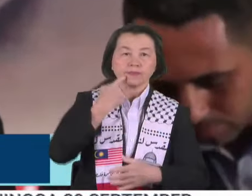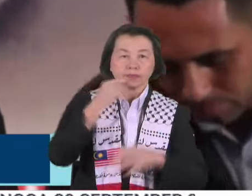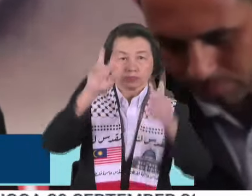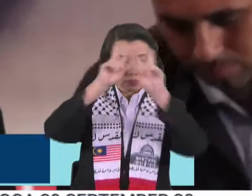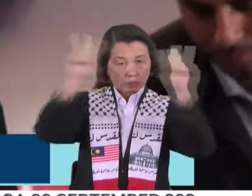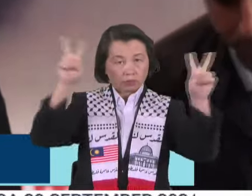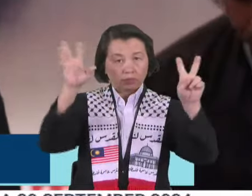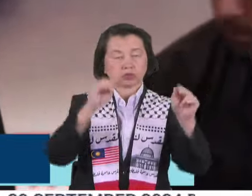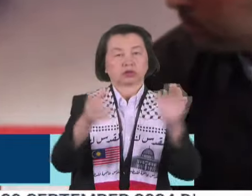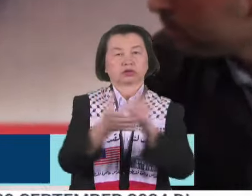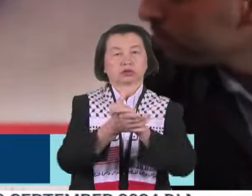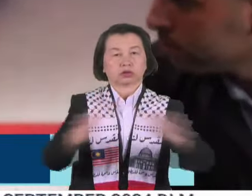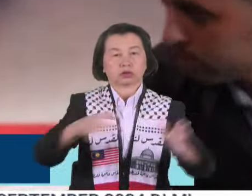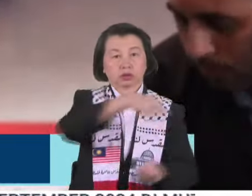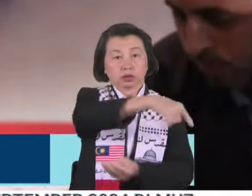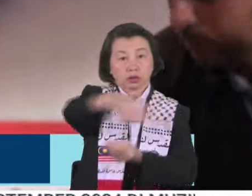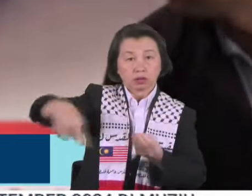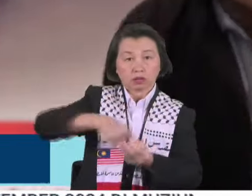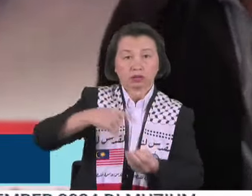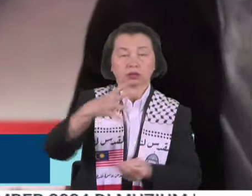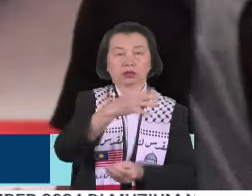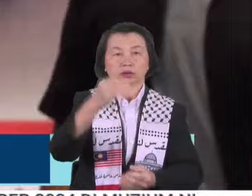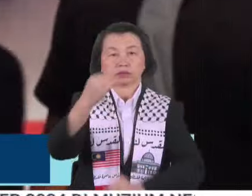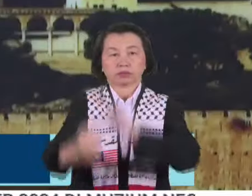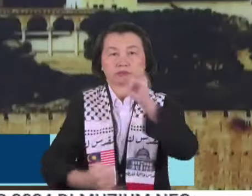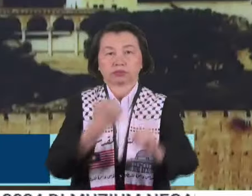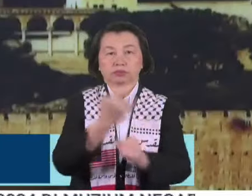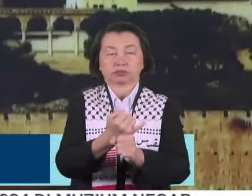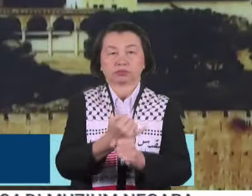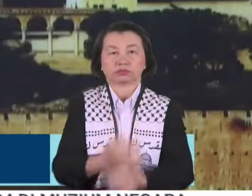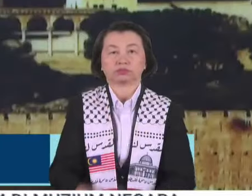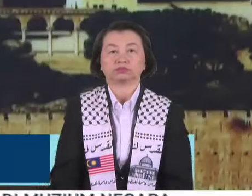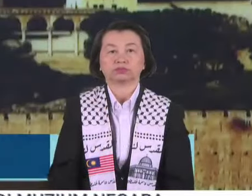keamanan serta keselamatan serantau dan antarabangsa.